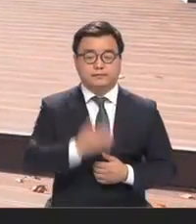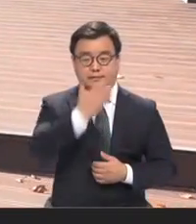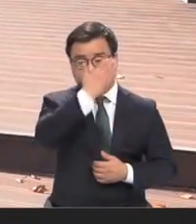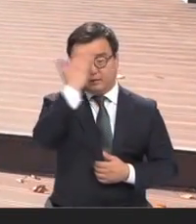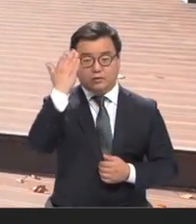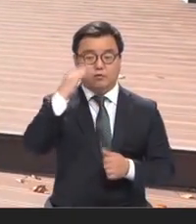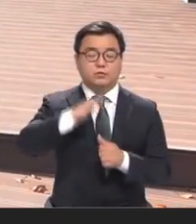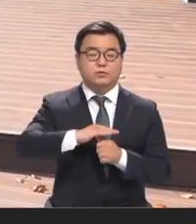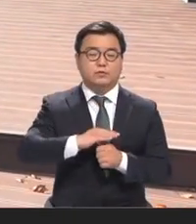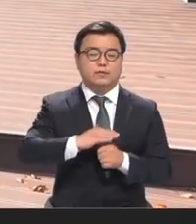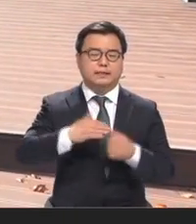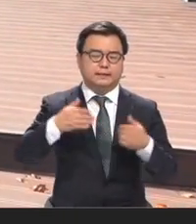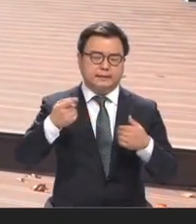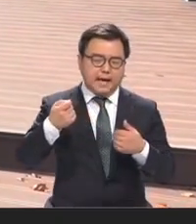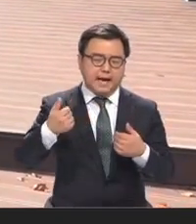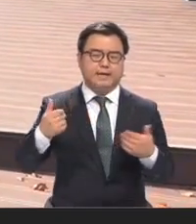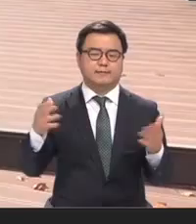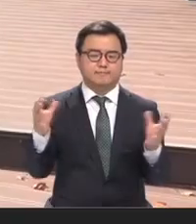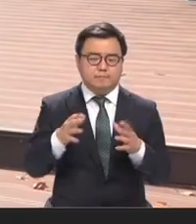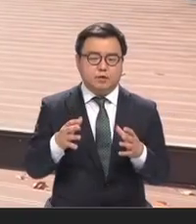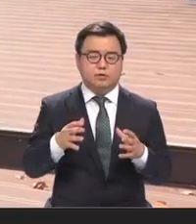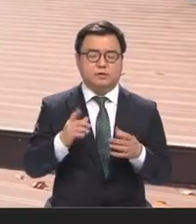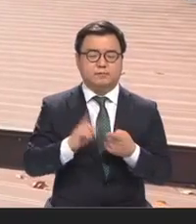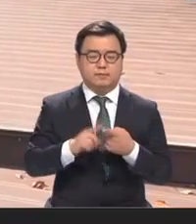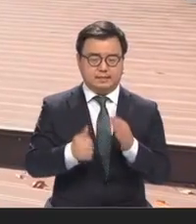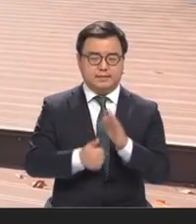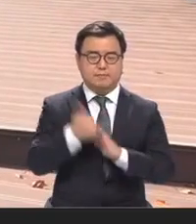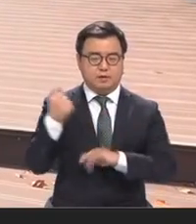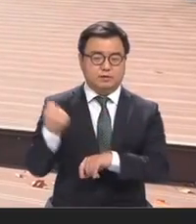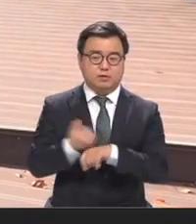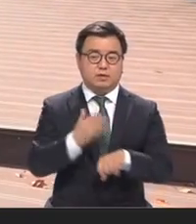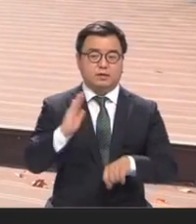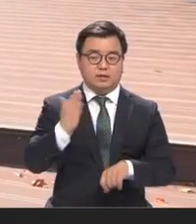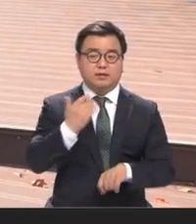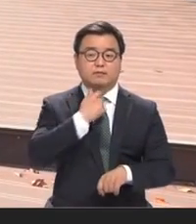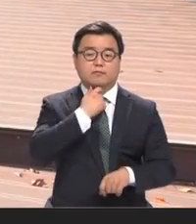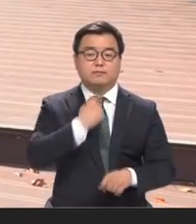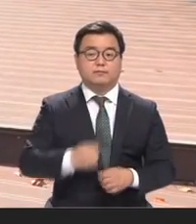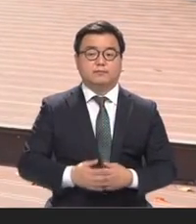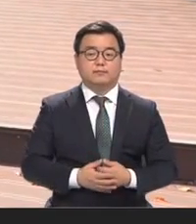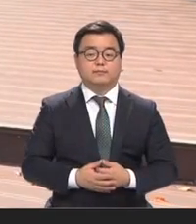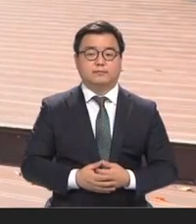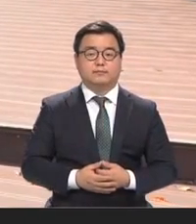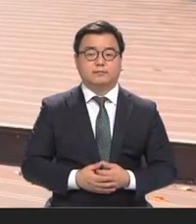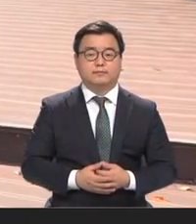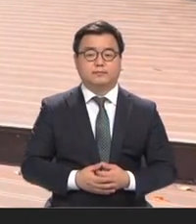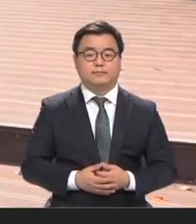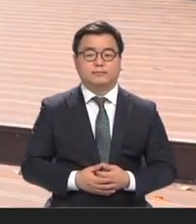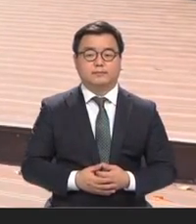청소년들의 작은 날갯짓이 우토로 마을의 희망으로 전해지길 바라봅니다. EBS 쿨 리포터 최광일입니다.